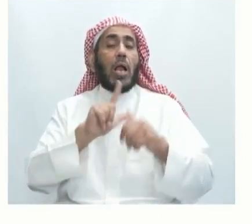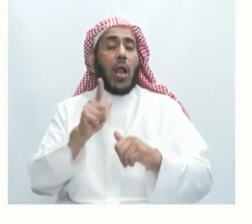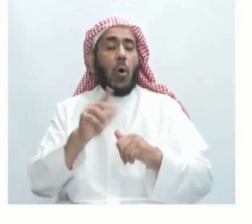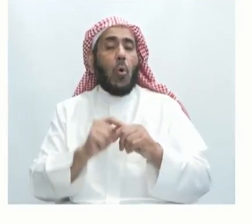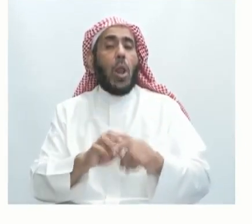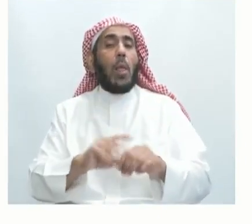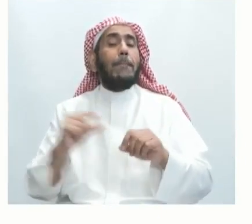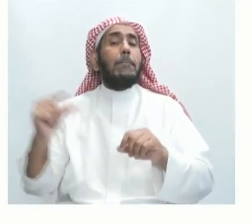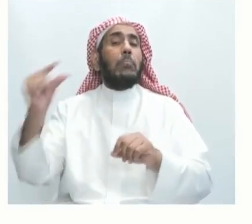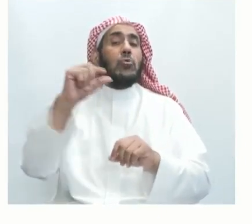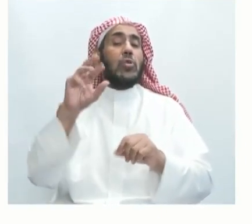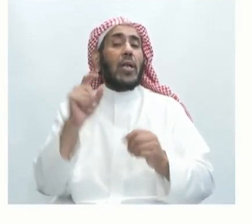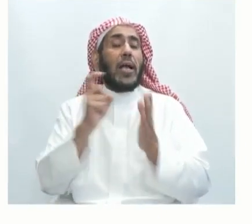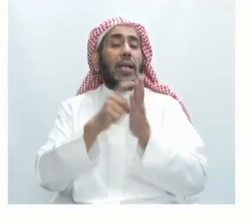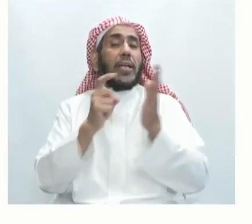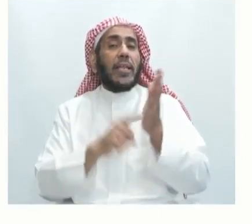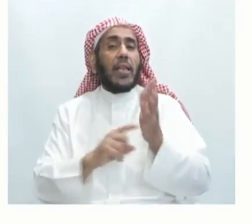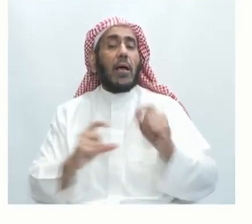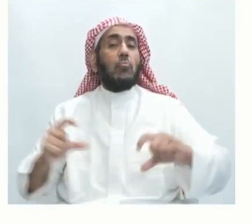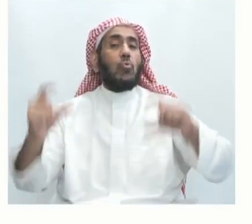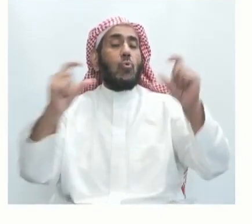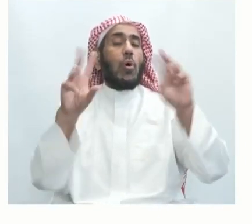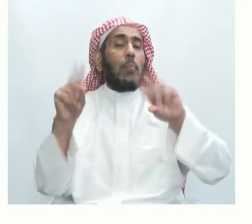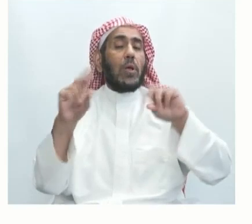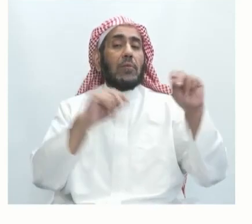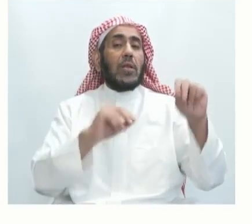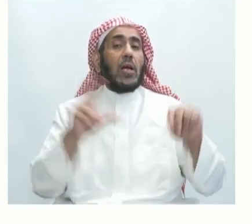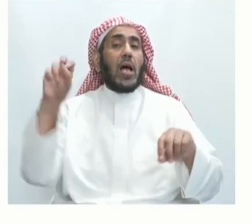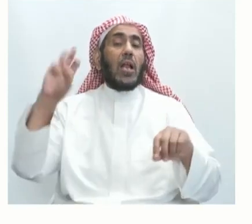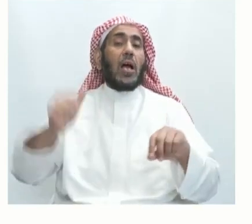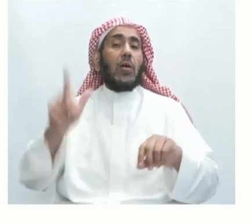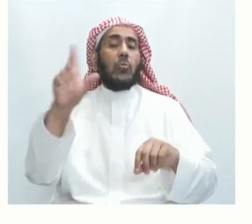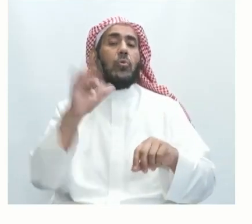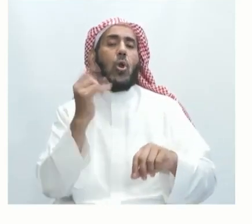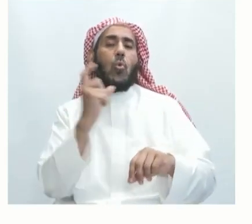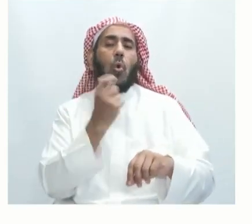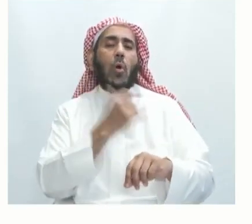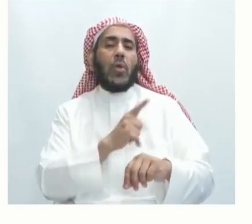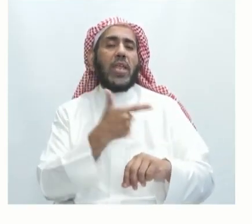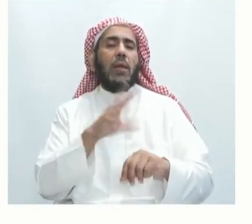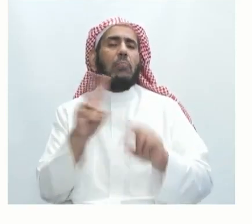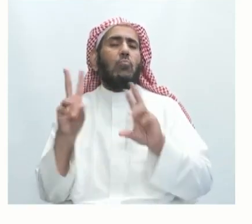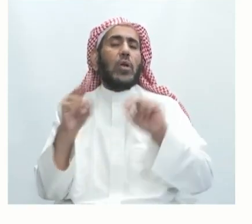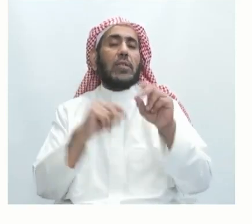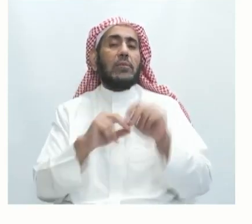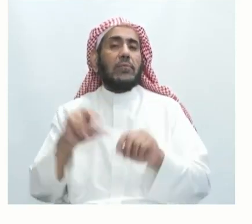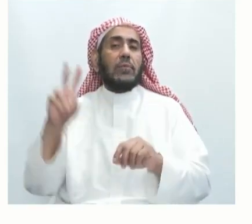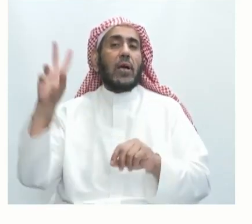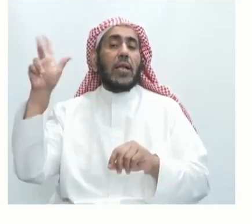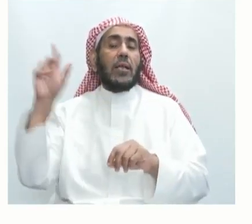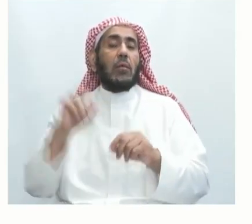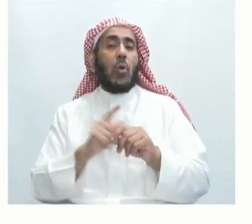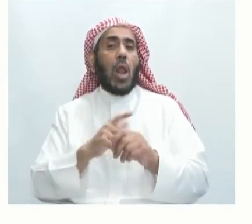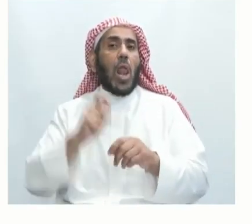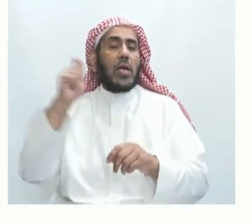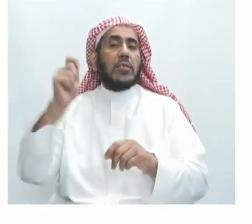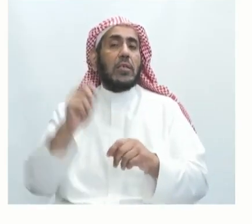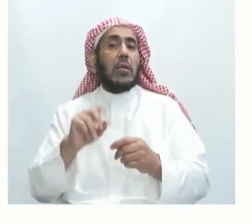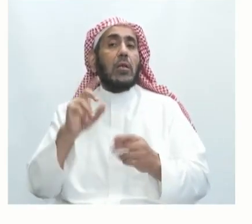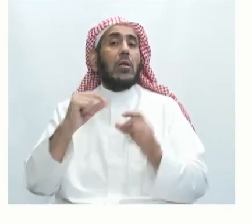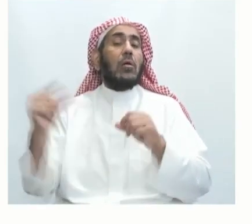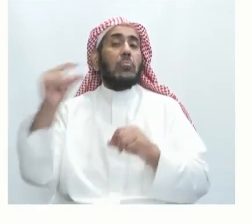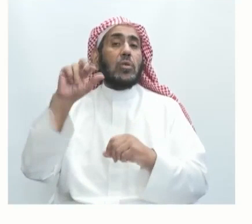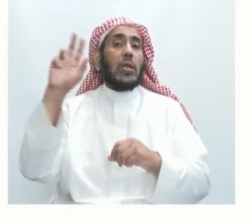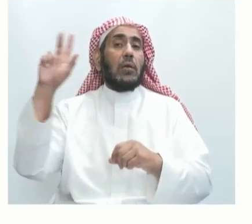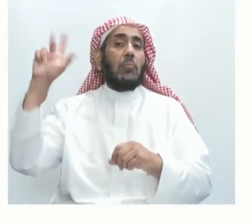مصطلح النظام هو مرادف لمصطلح القانون لغويا لكن من حيث الاصل مصطلح النظام